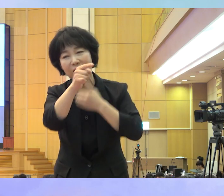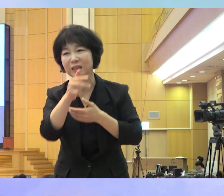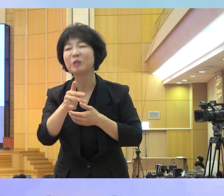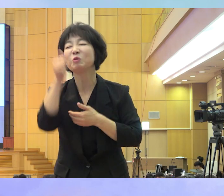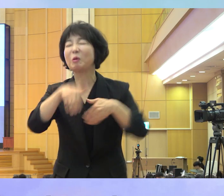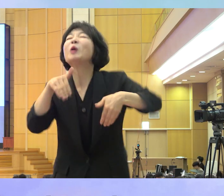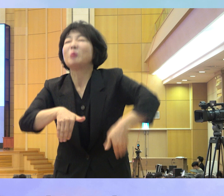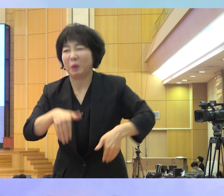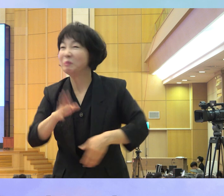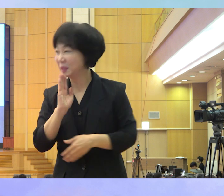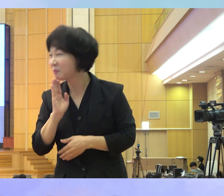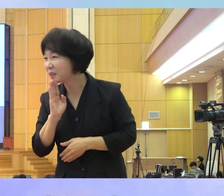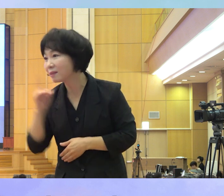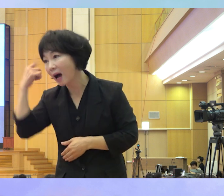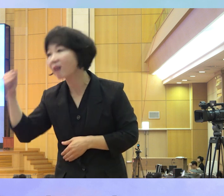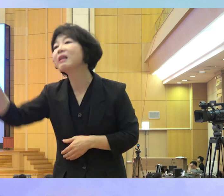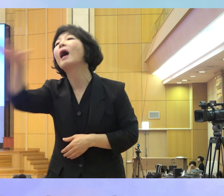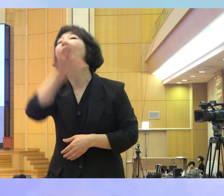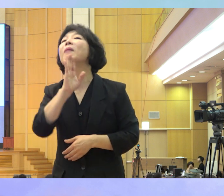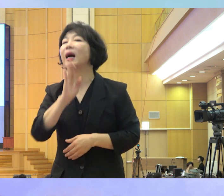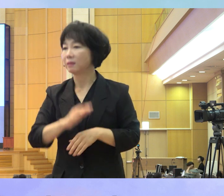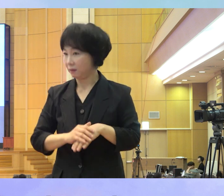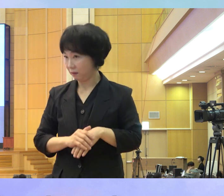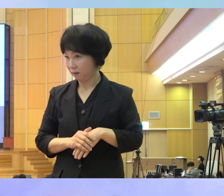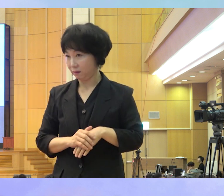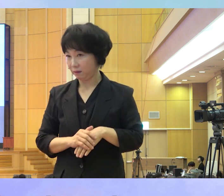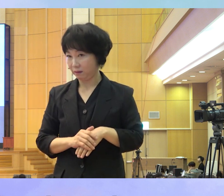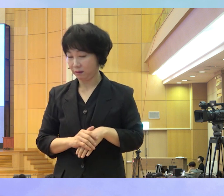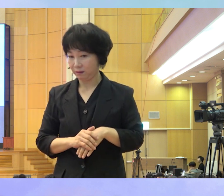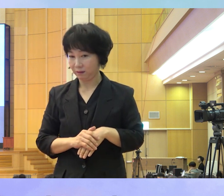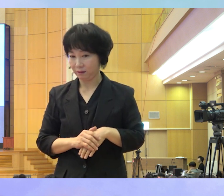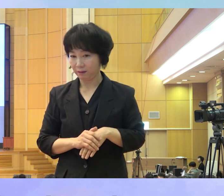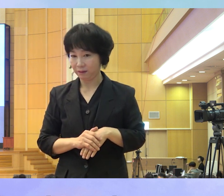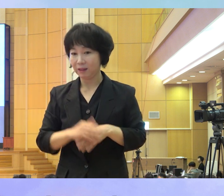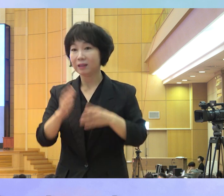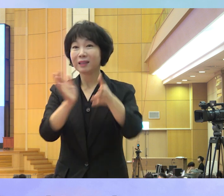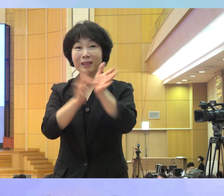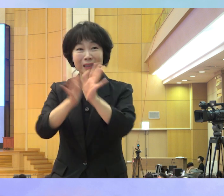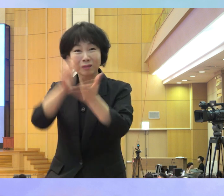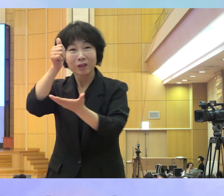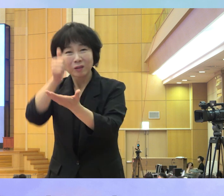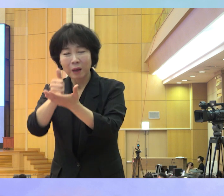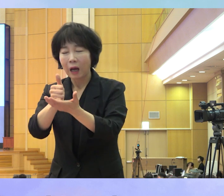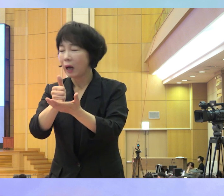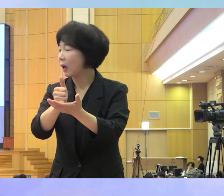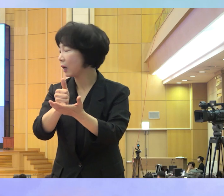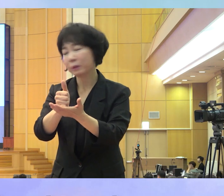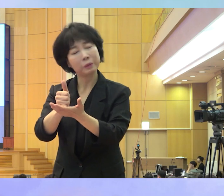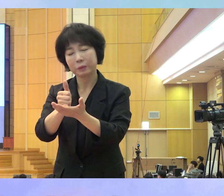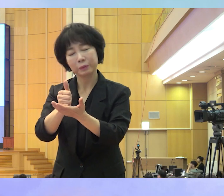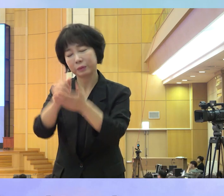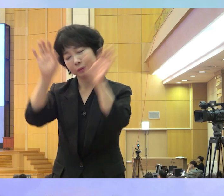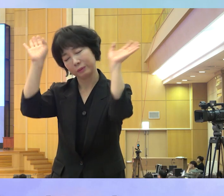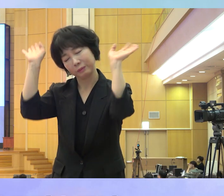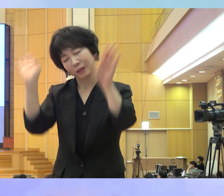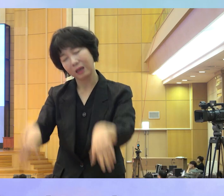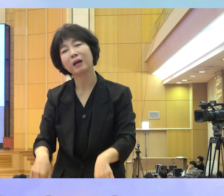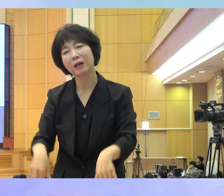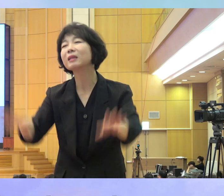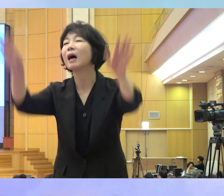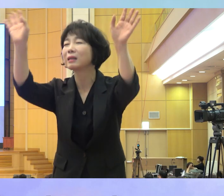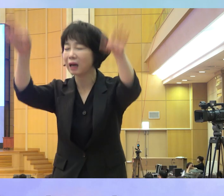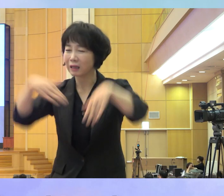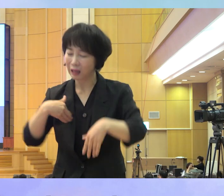거죠. 이르시되 너희는 나를 누구라 하느냐. 12 제자에게 물어보는 거예요. 일반 평신도들은 다 선자라고